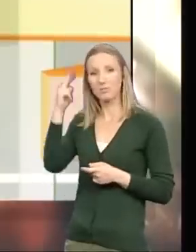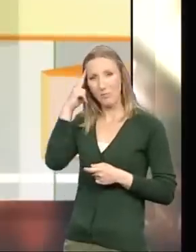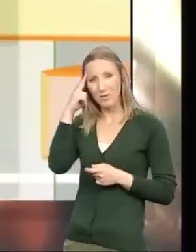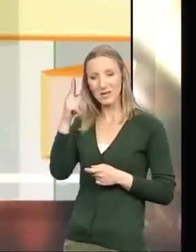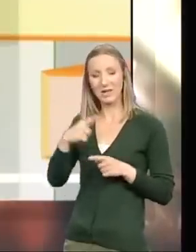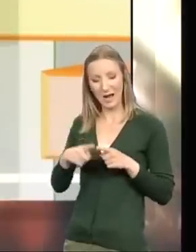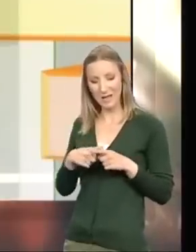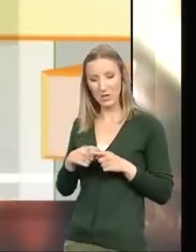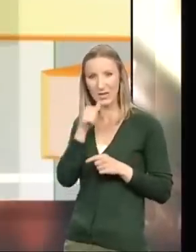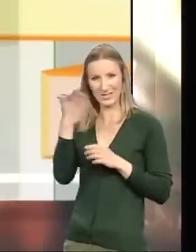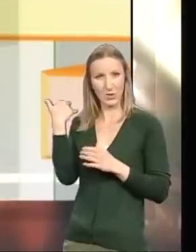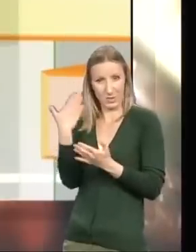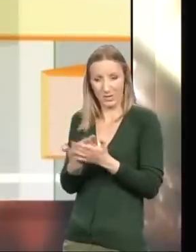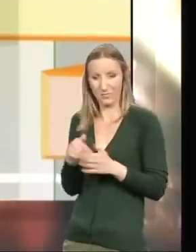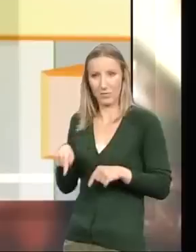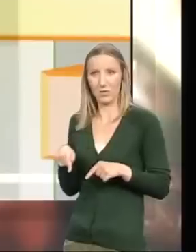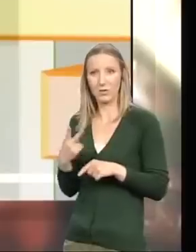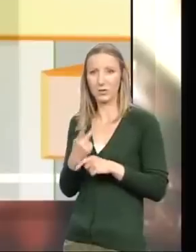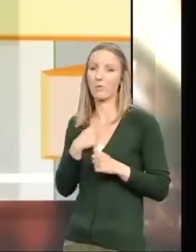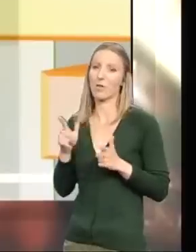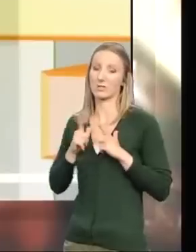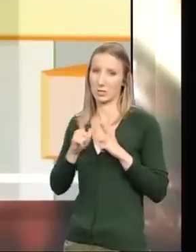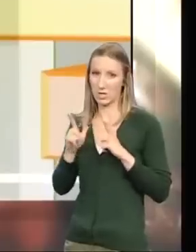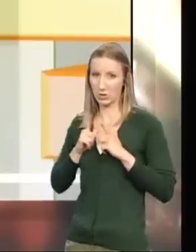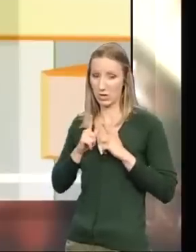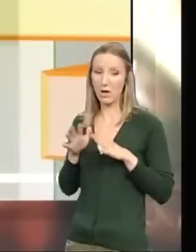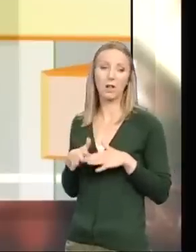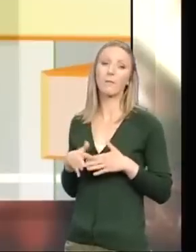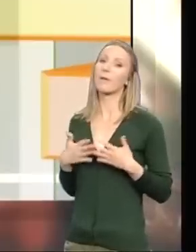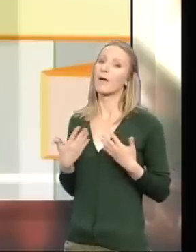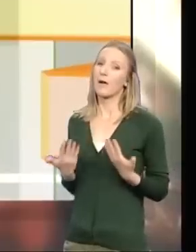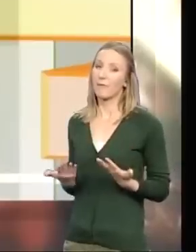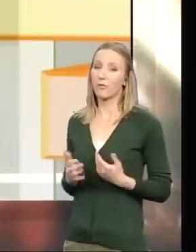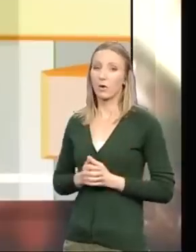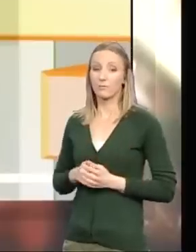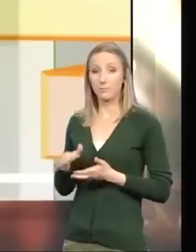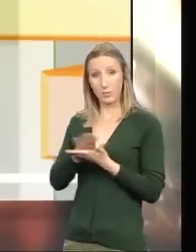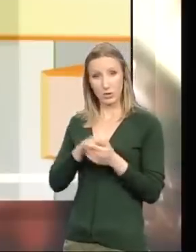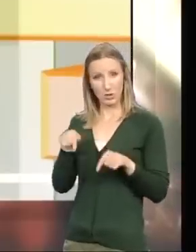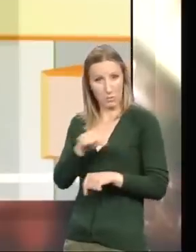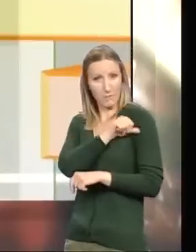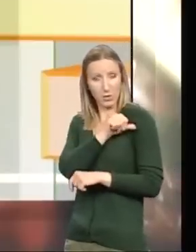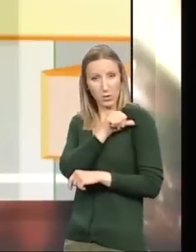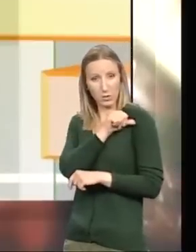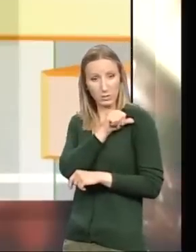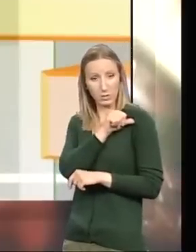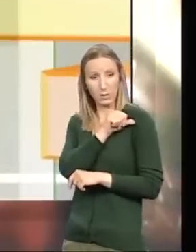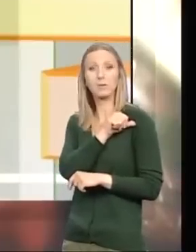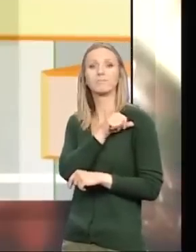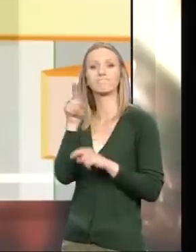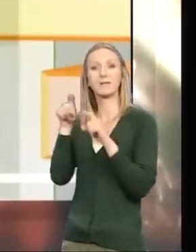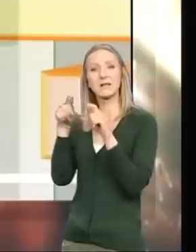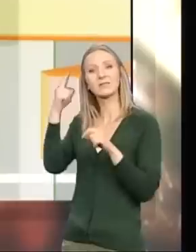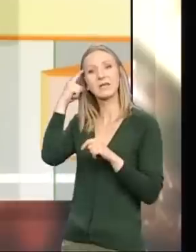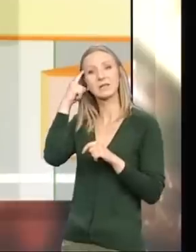istorijskih u našoj zemlji sa tim se malo sačekalo, tako da smo evo upravo početkom ove godine iz Zavoda za